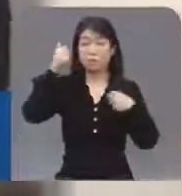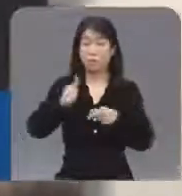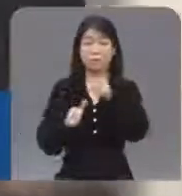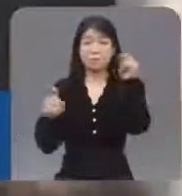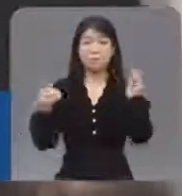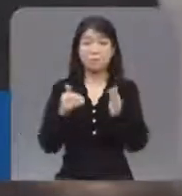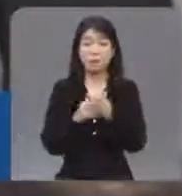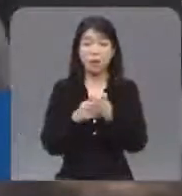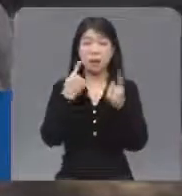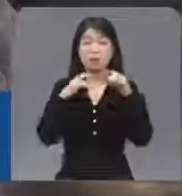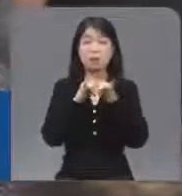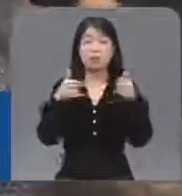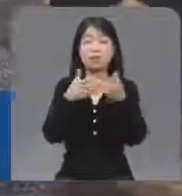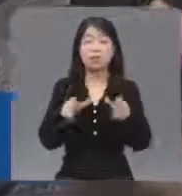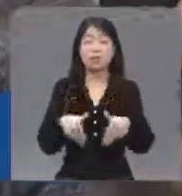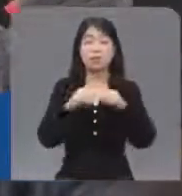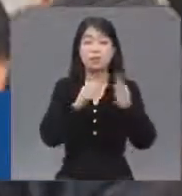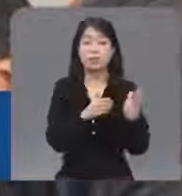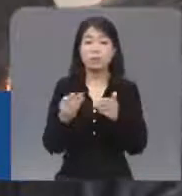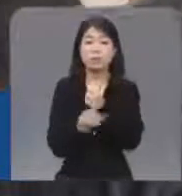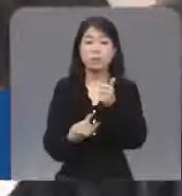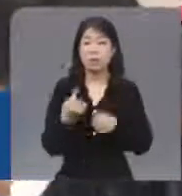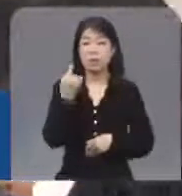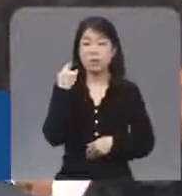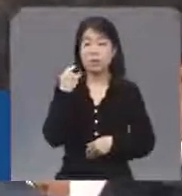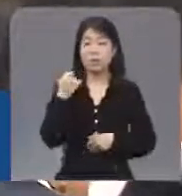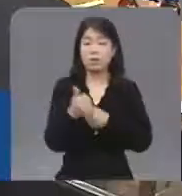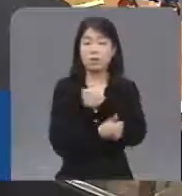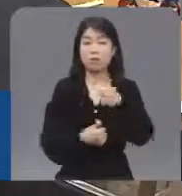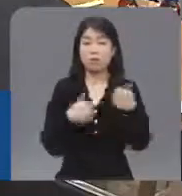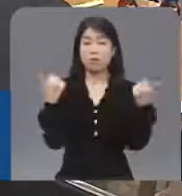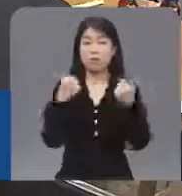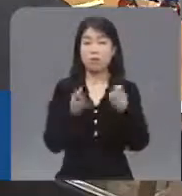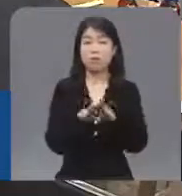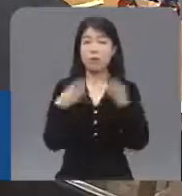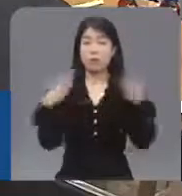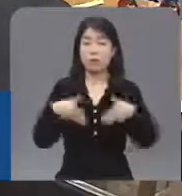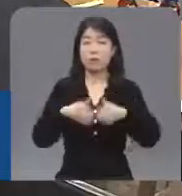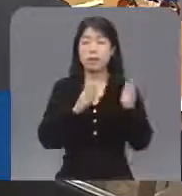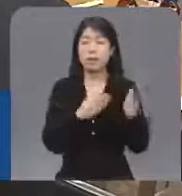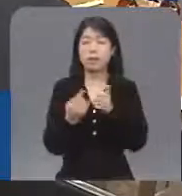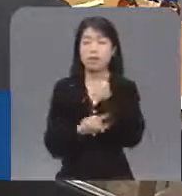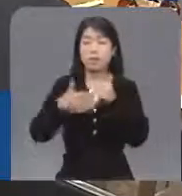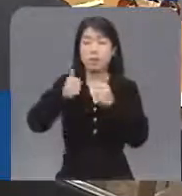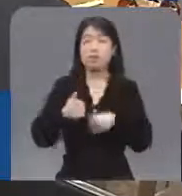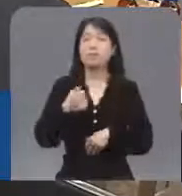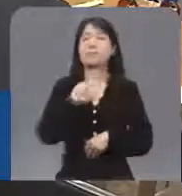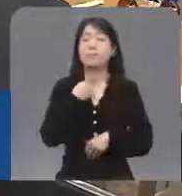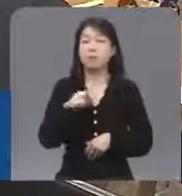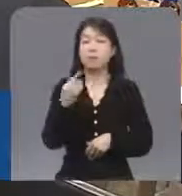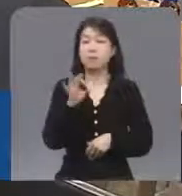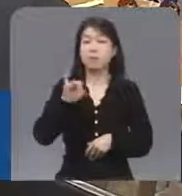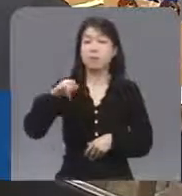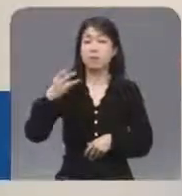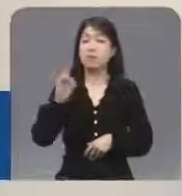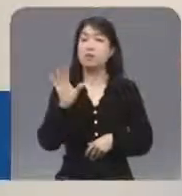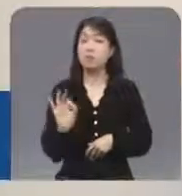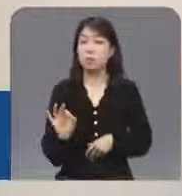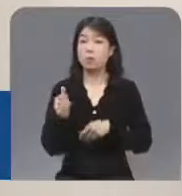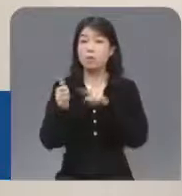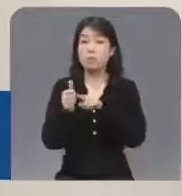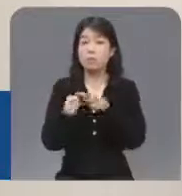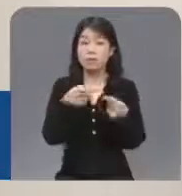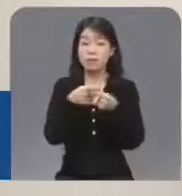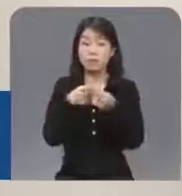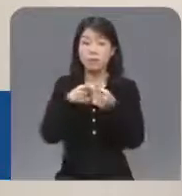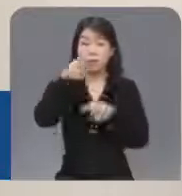5.18 부상자 회 설립 준비 위원회는 어제 대의원 회의를 열고 설립 준비위원장을 맡아 온 황 1봉 전남 구청장을 초대